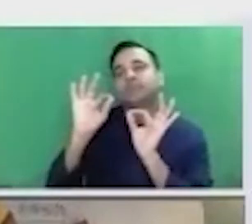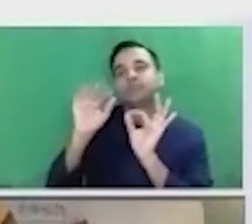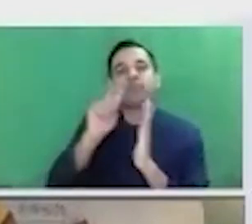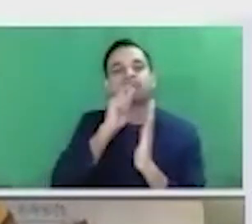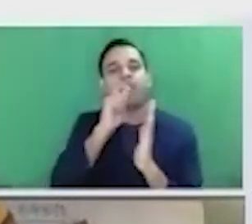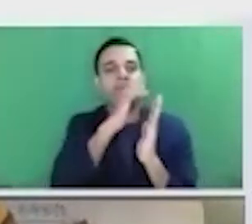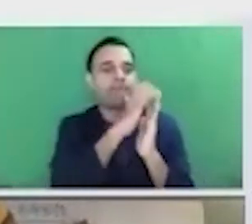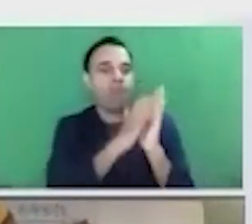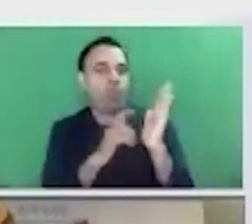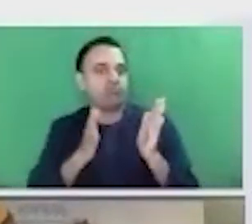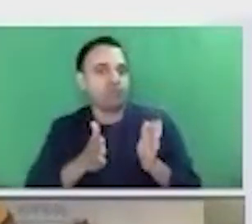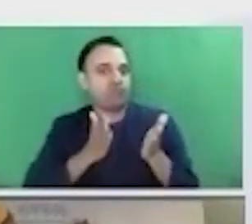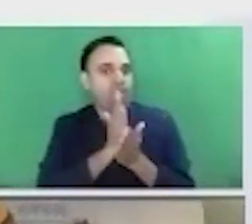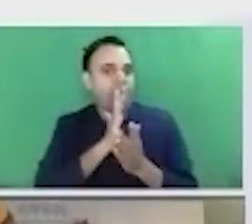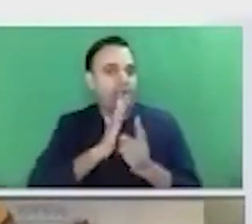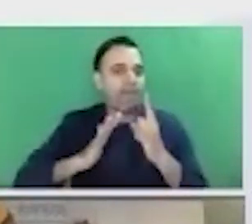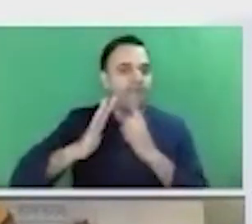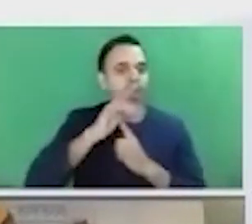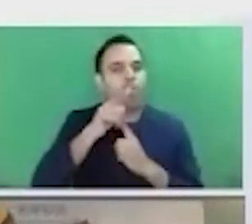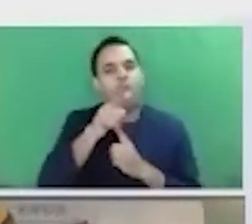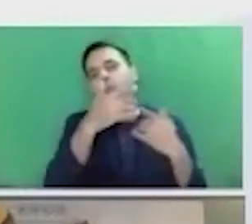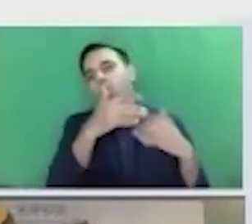فيزياء في جامعة بريتش كولومبيا،